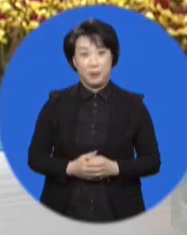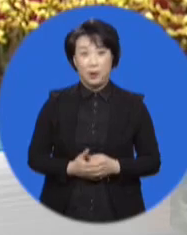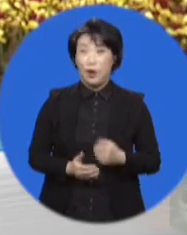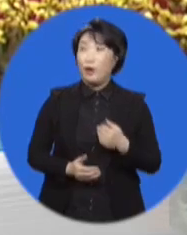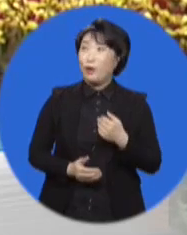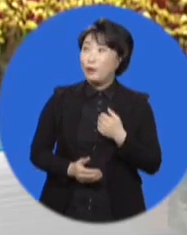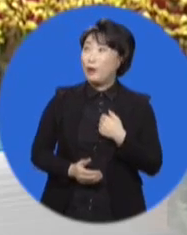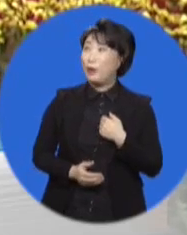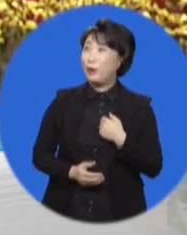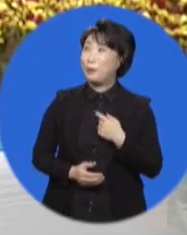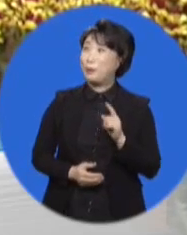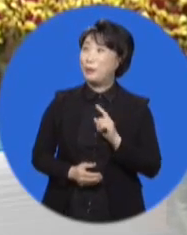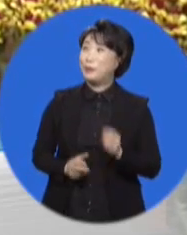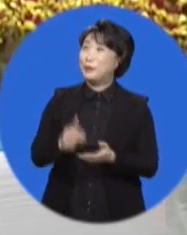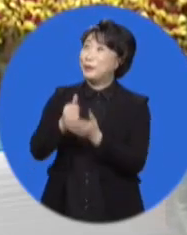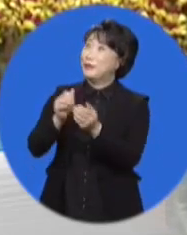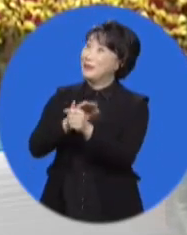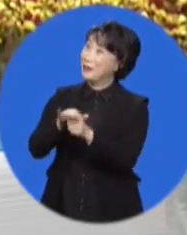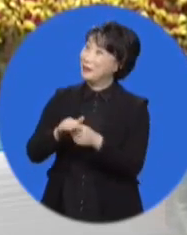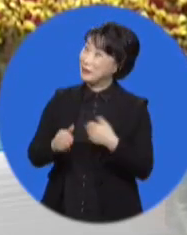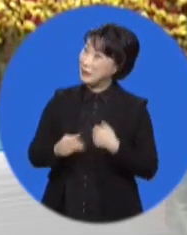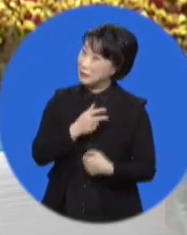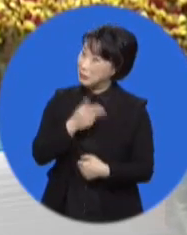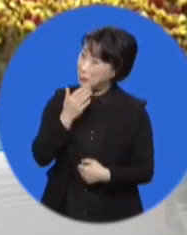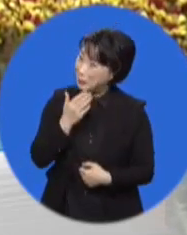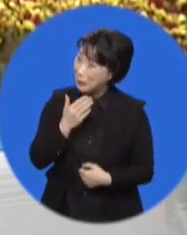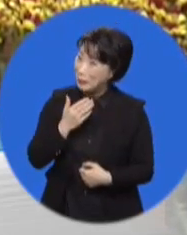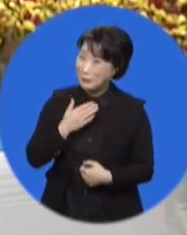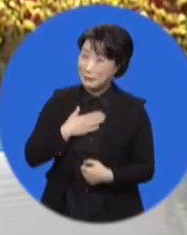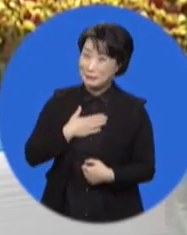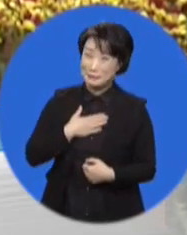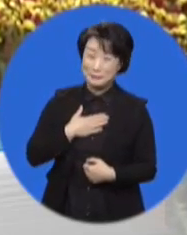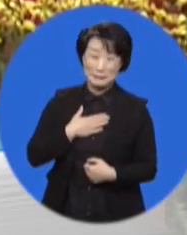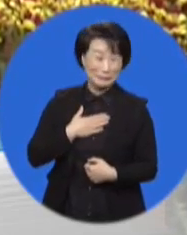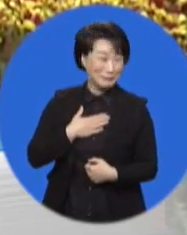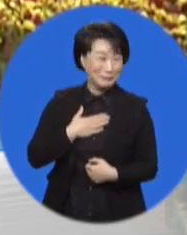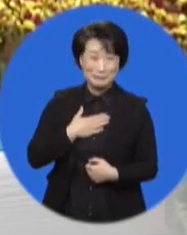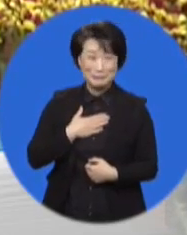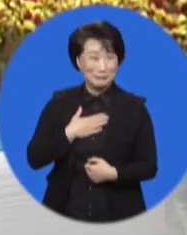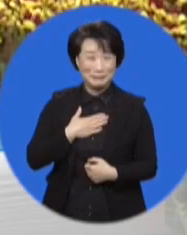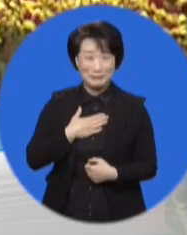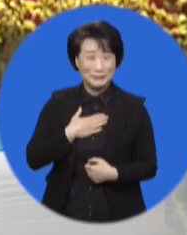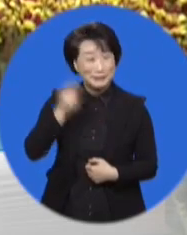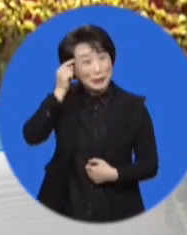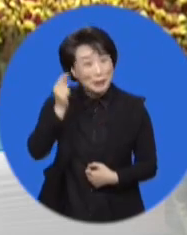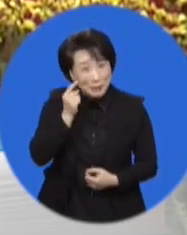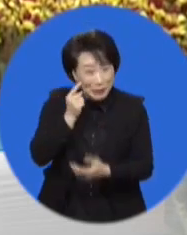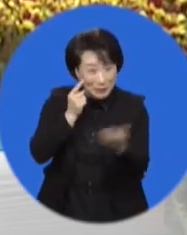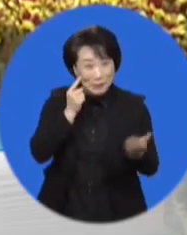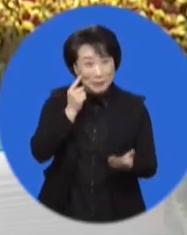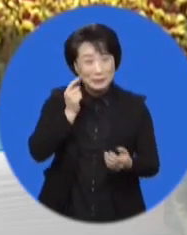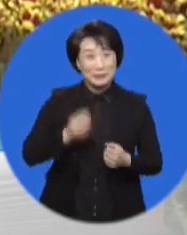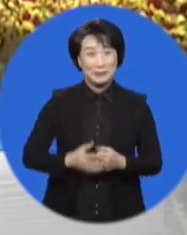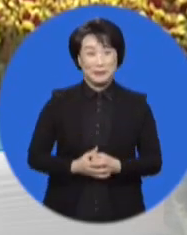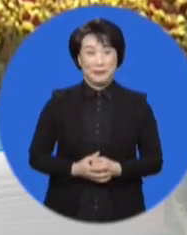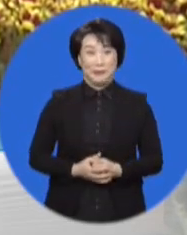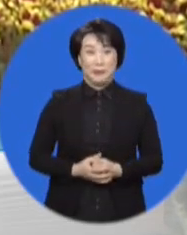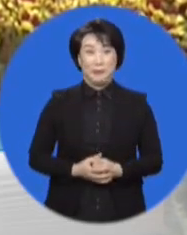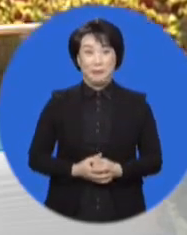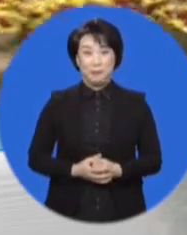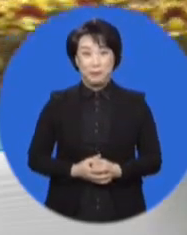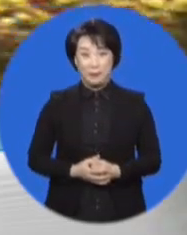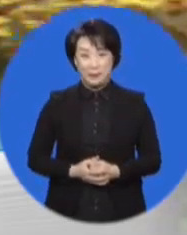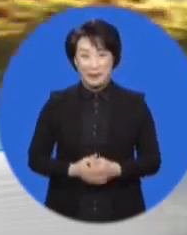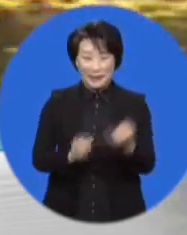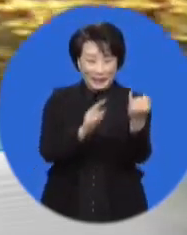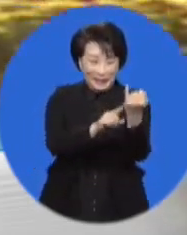아니 나 같은 것이 주님을 어떻게 사랑해? 주님 어떻게 사랑해 생각 한번 해봐. 생각해 보시라니까.